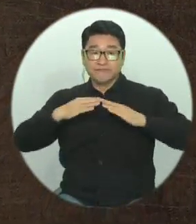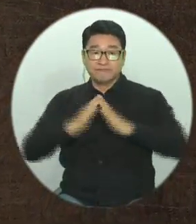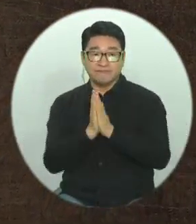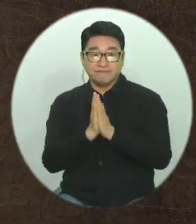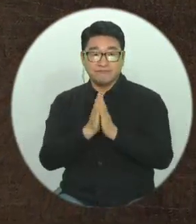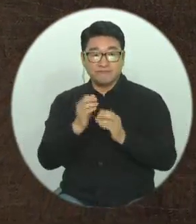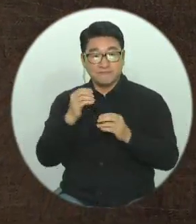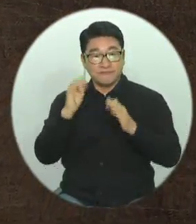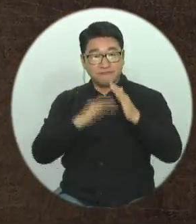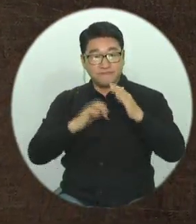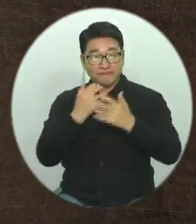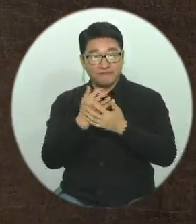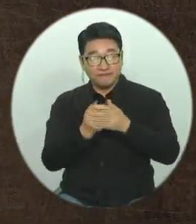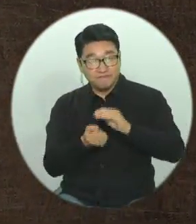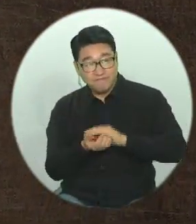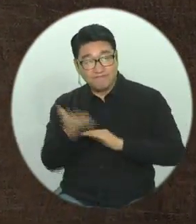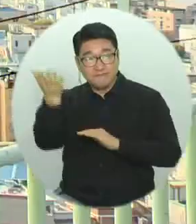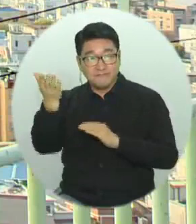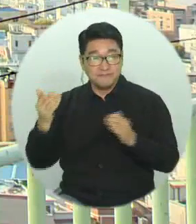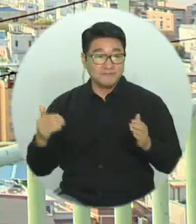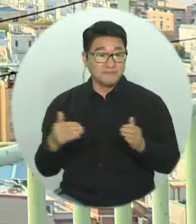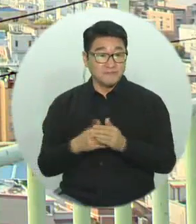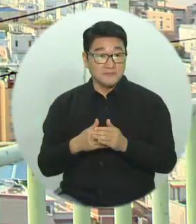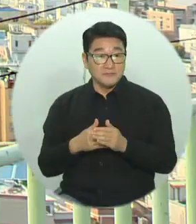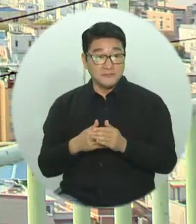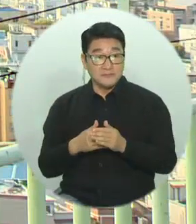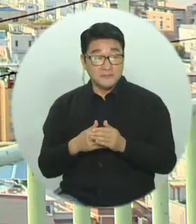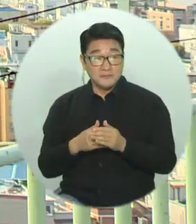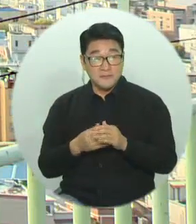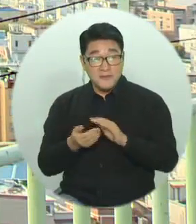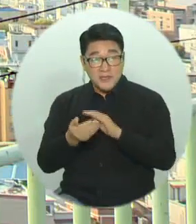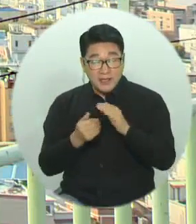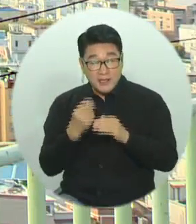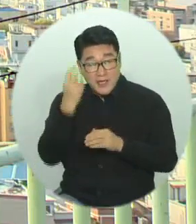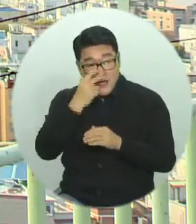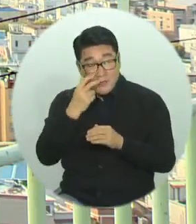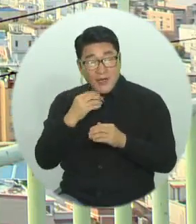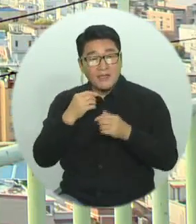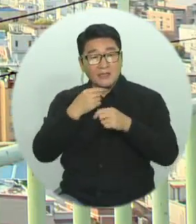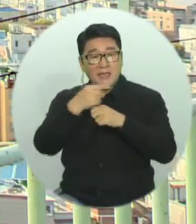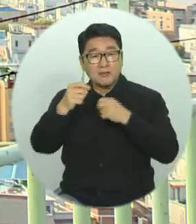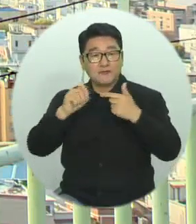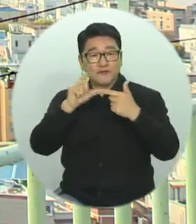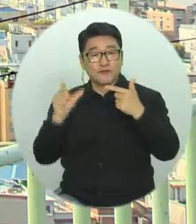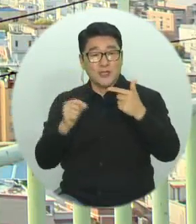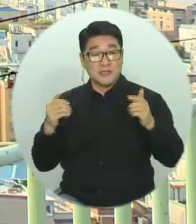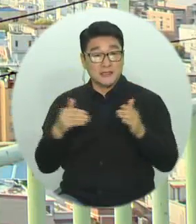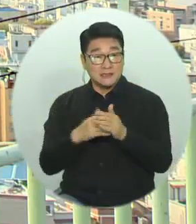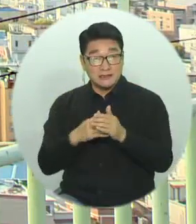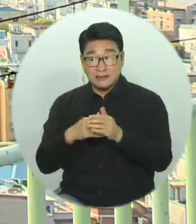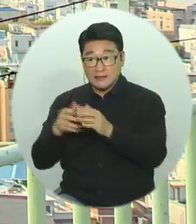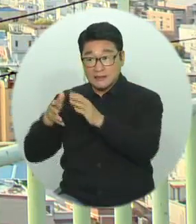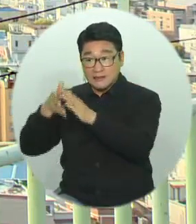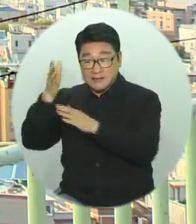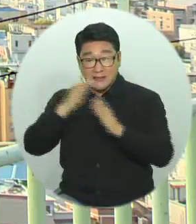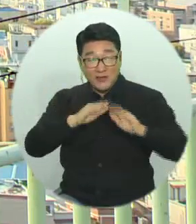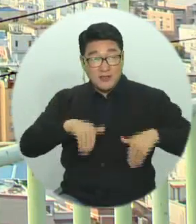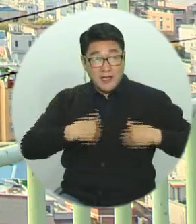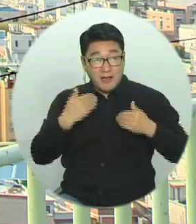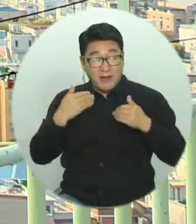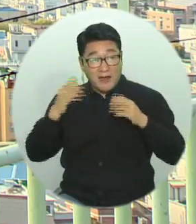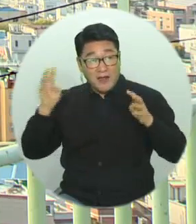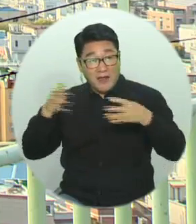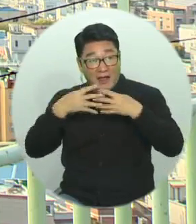밝히는 공문을 전라남도에 전달했습니다 비 타성 조사는 내년 6월쯤 끝날 예정인데 양 시도가 합의점을 못 찾게